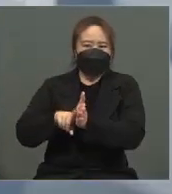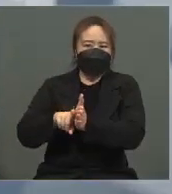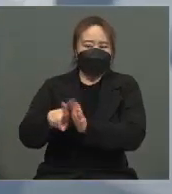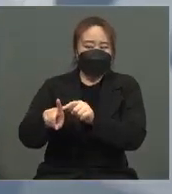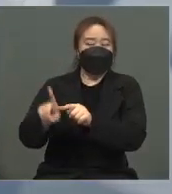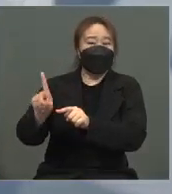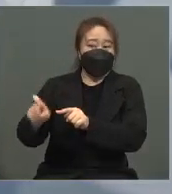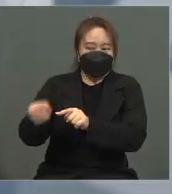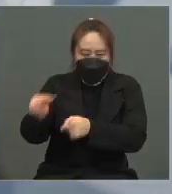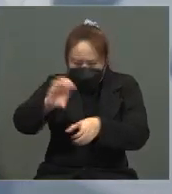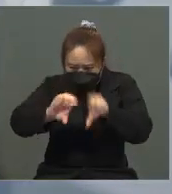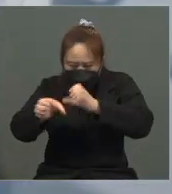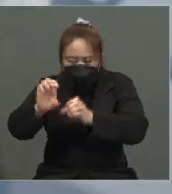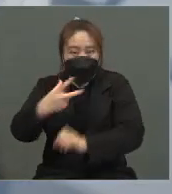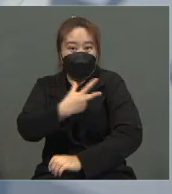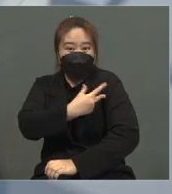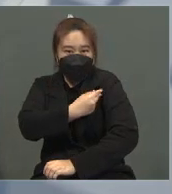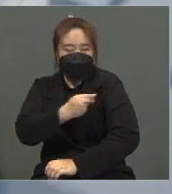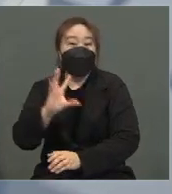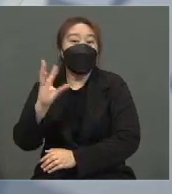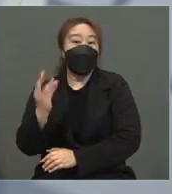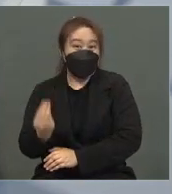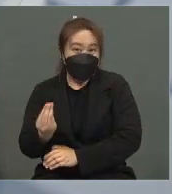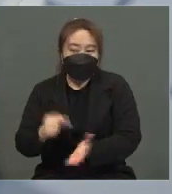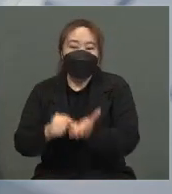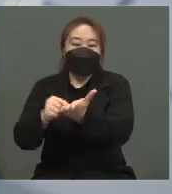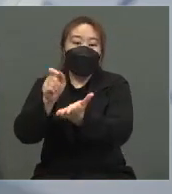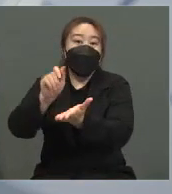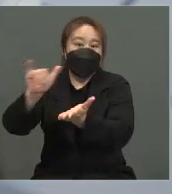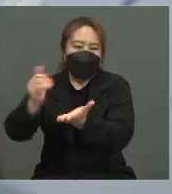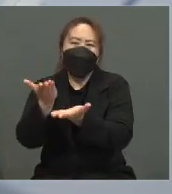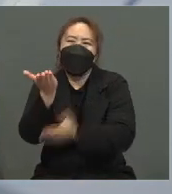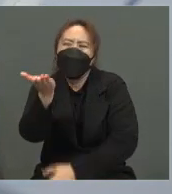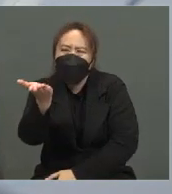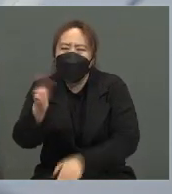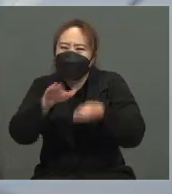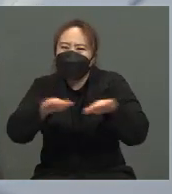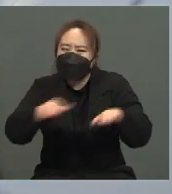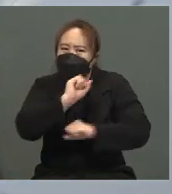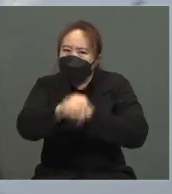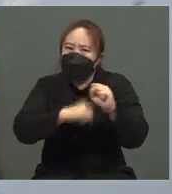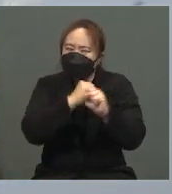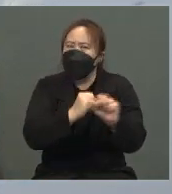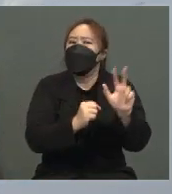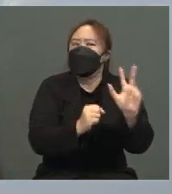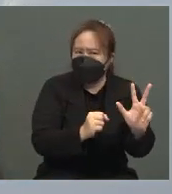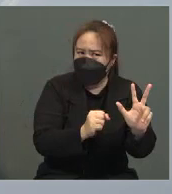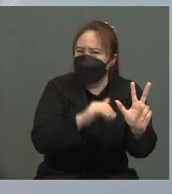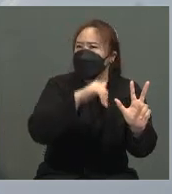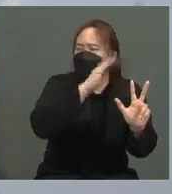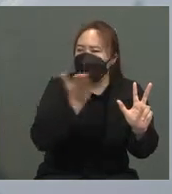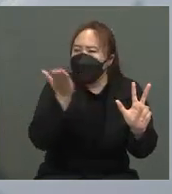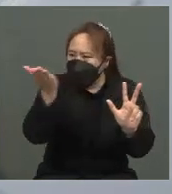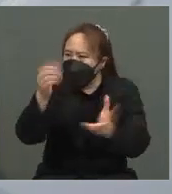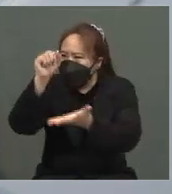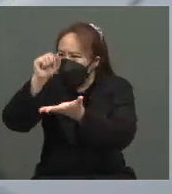าร์มค่ะเขามีการยื่นเอกสารกับทางอย.นะคะเพื่อขอฉีดในเด็กเนี่ยอายุต่ำนะ3ปีขึ้นไปที่มีการ